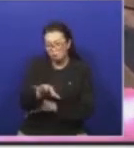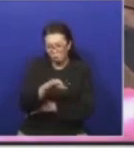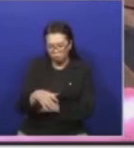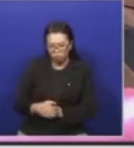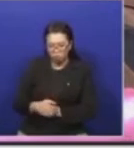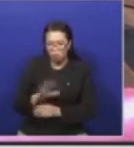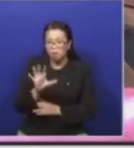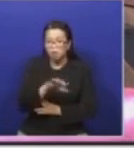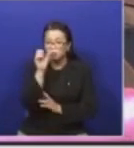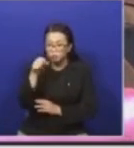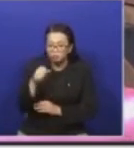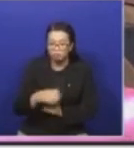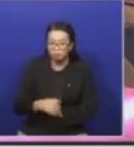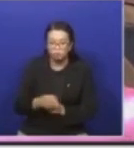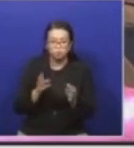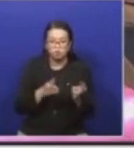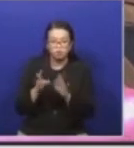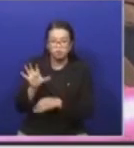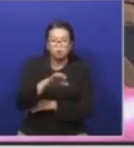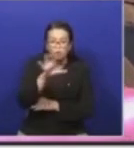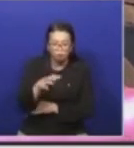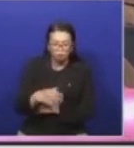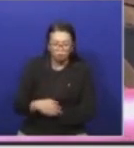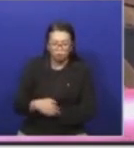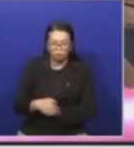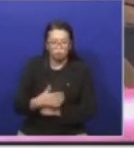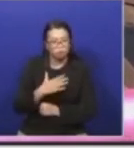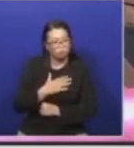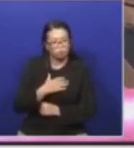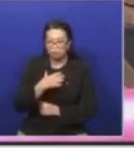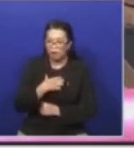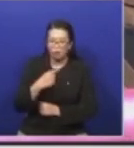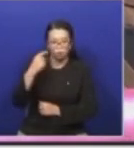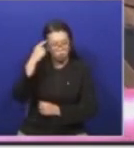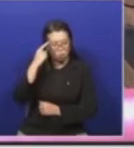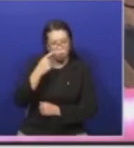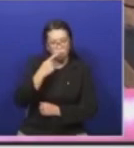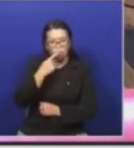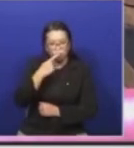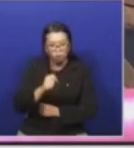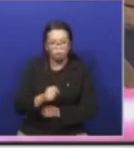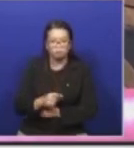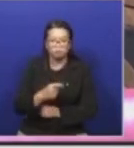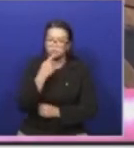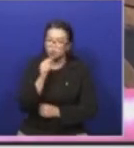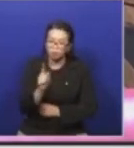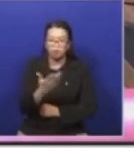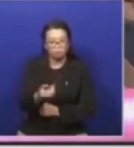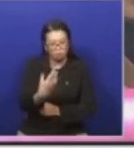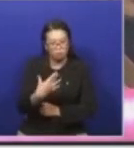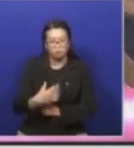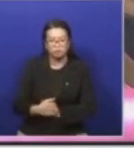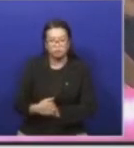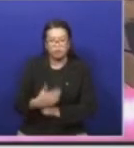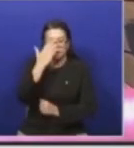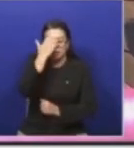นี้วิธีการหนึ่งซึ่งผมต้องการคำตอบครับว่าท่านได้ถามมาหรือไม่และสุดท้ายคำตอบคืออะไรทำไมเขาถึงได้สิทธิ